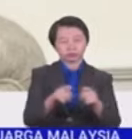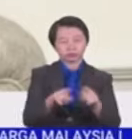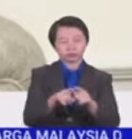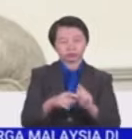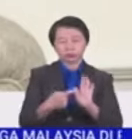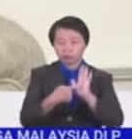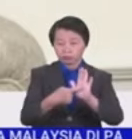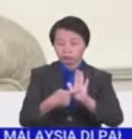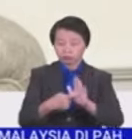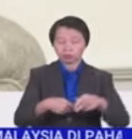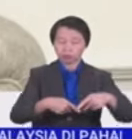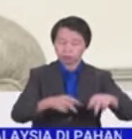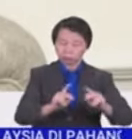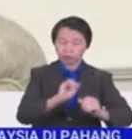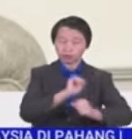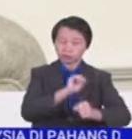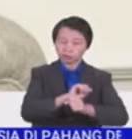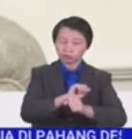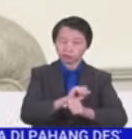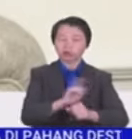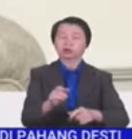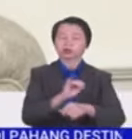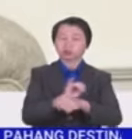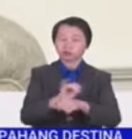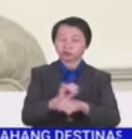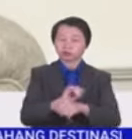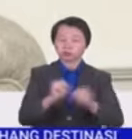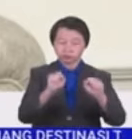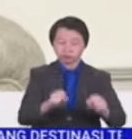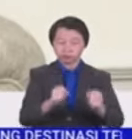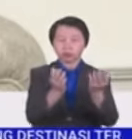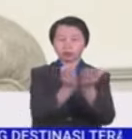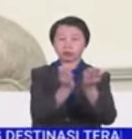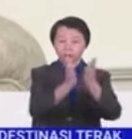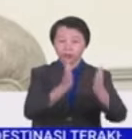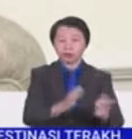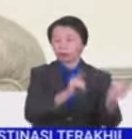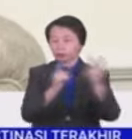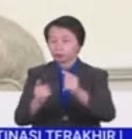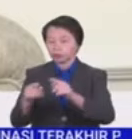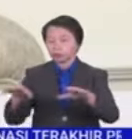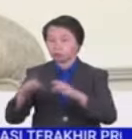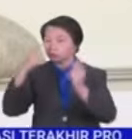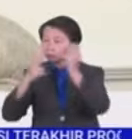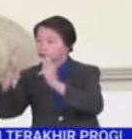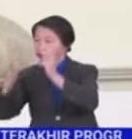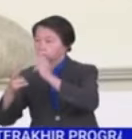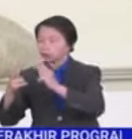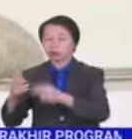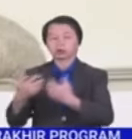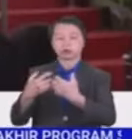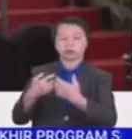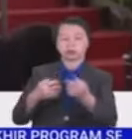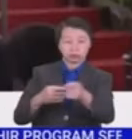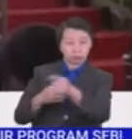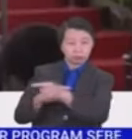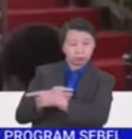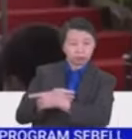seperti menonjolkan peluang kerjaya dan industri dan membenarkan pelajar membuat lawatan ke industri